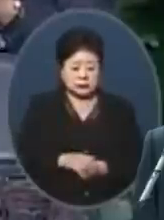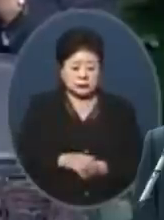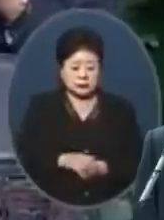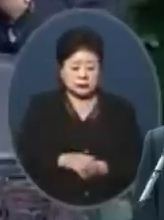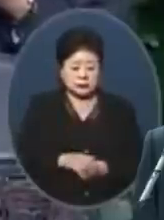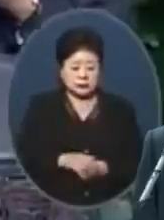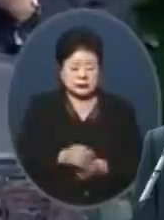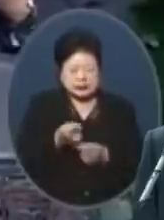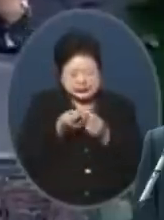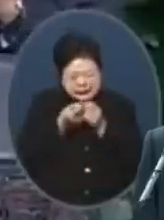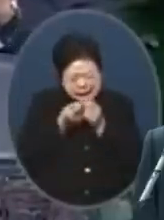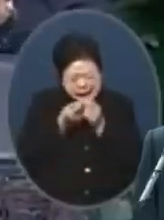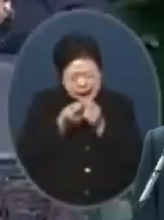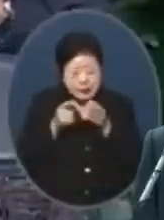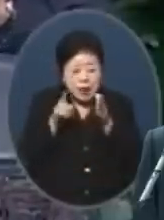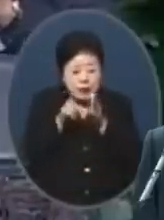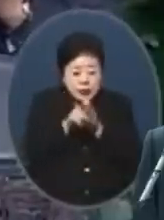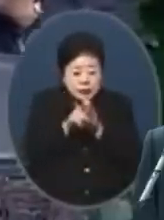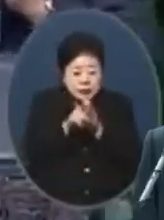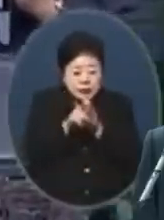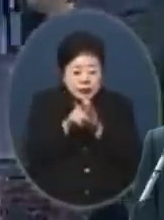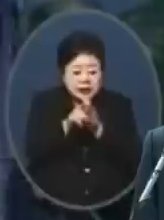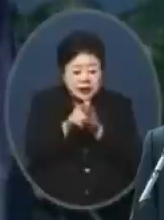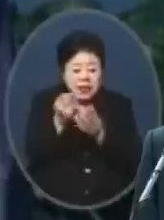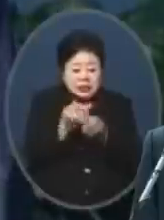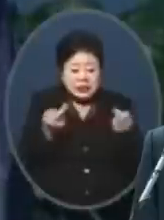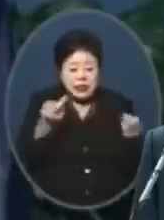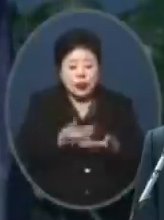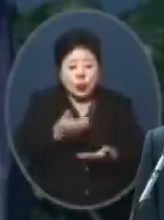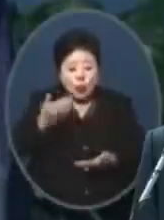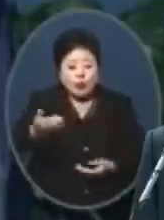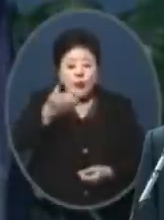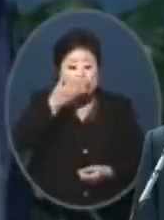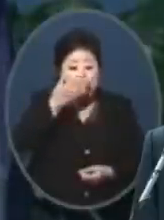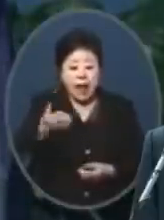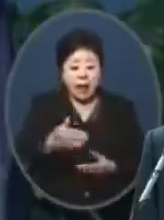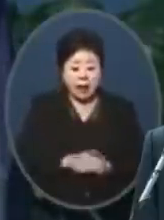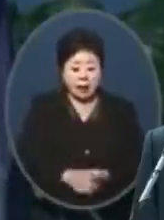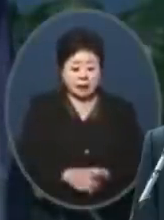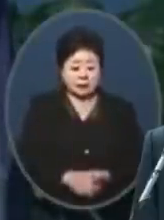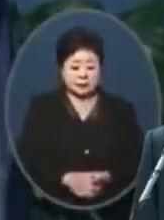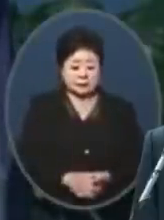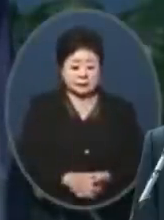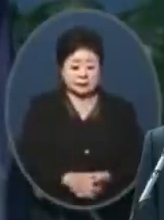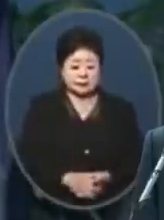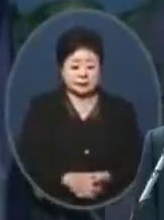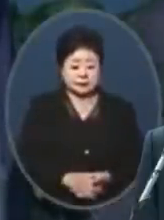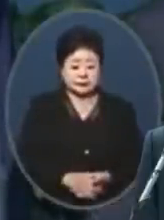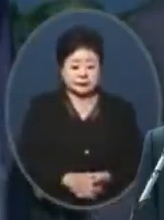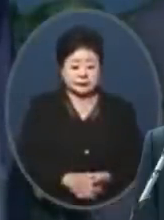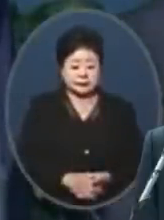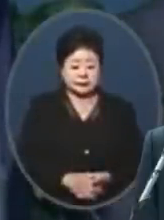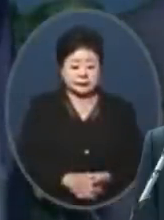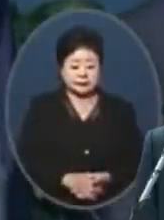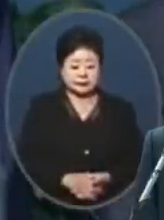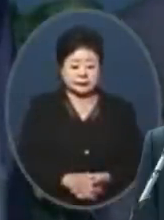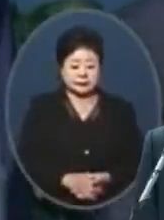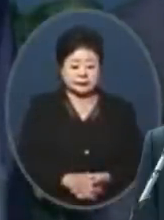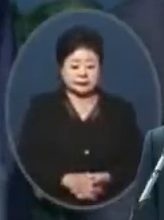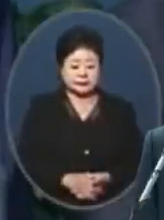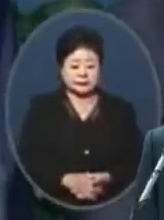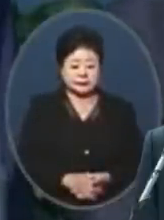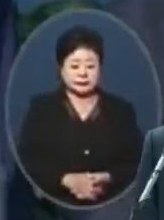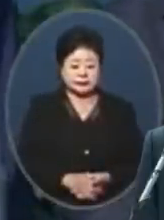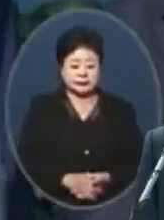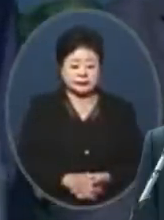제 계좌씨 하나는 만한 믿음이 산을 옮기는 And Jesus said the small faith, the faith of